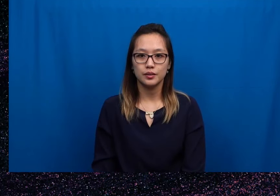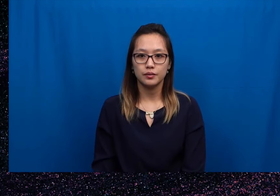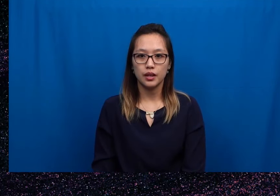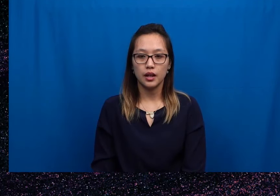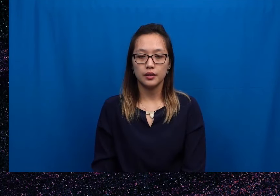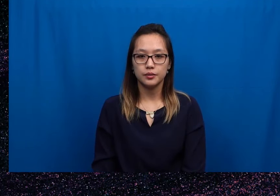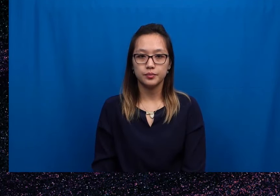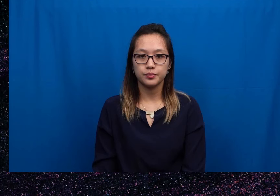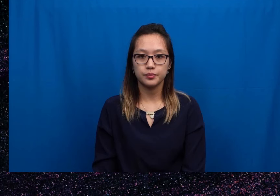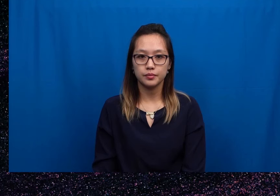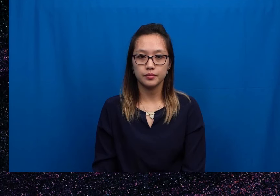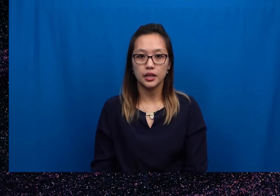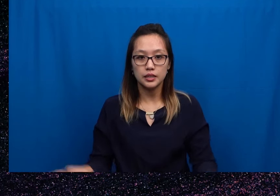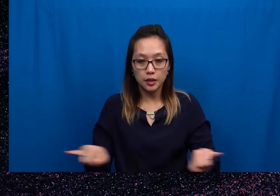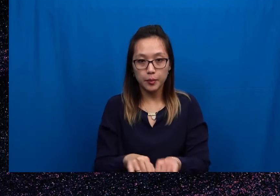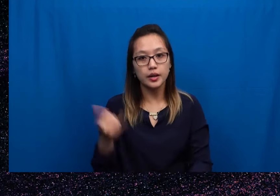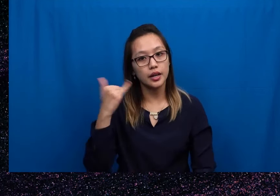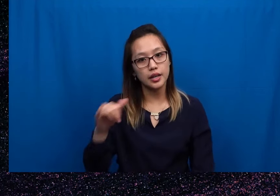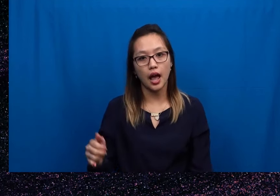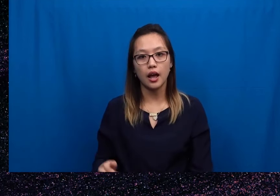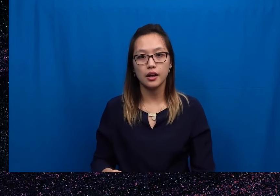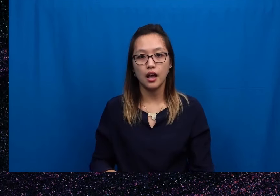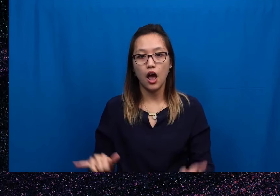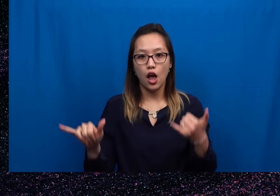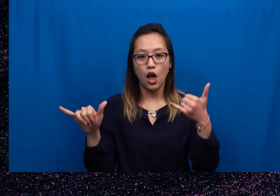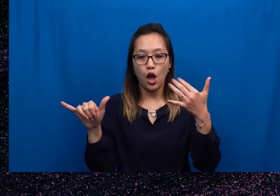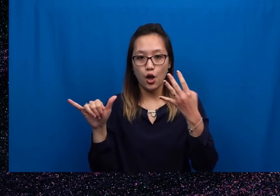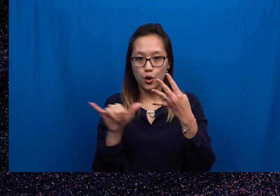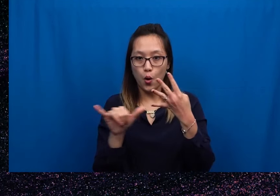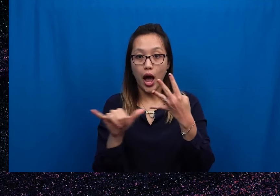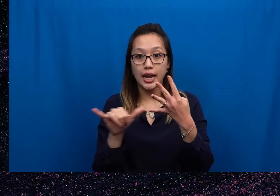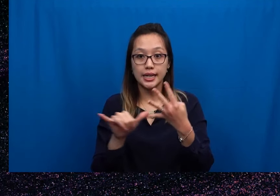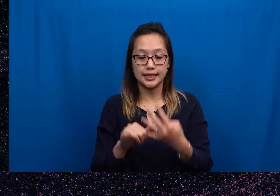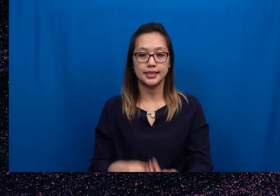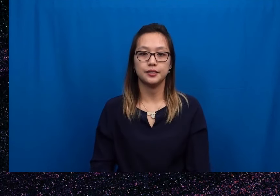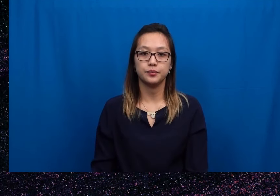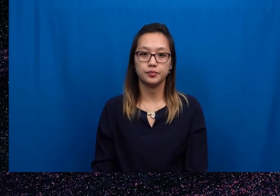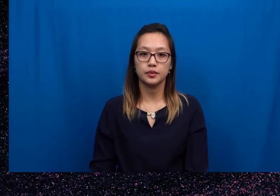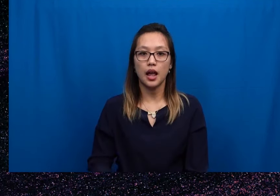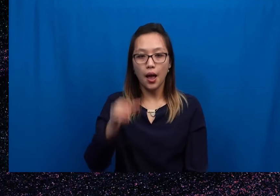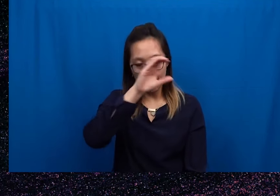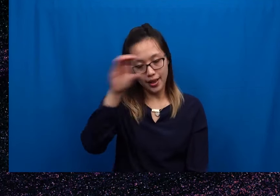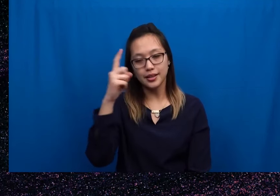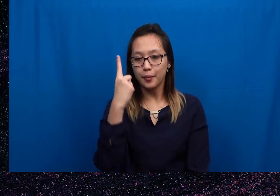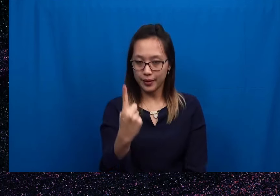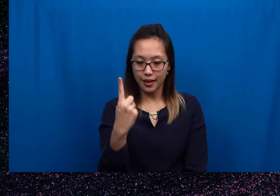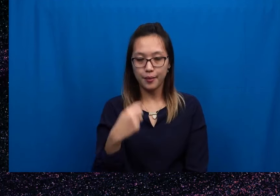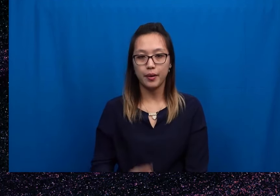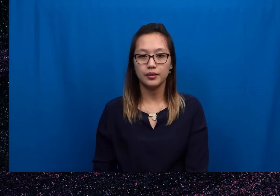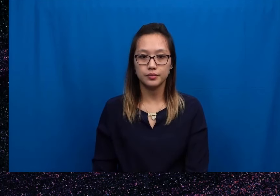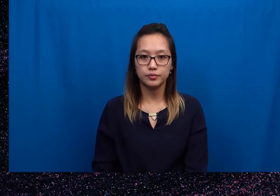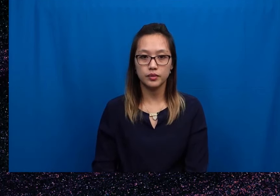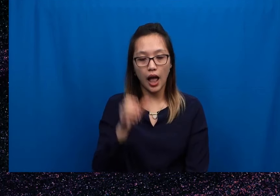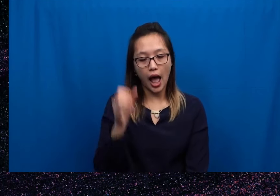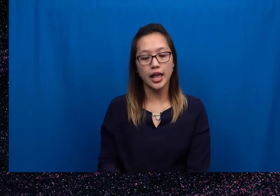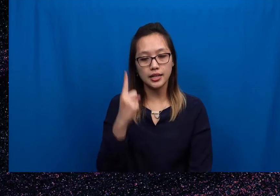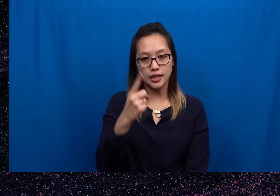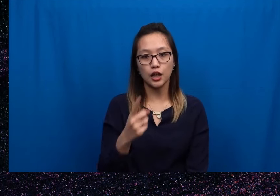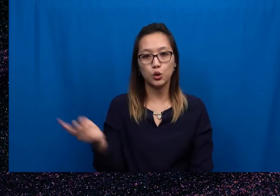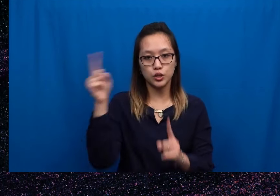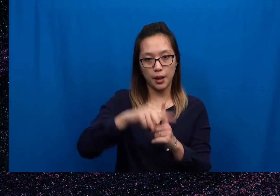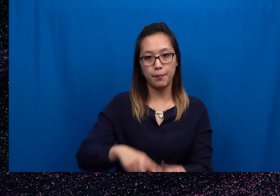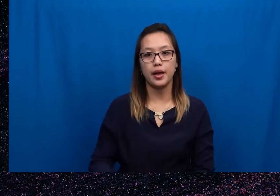seperti yang dikatakan oleh Yohanes pasal yang pertama. Kalau saudara lihat mulai dari ayat yang pertama sampai dengan ayat yang ke-14, itu